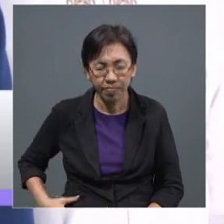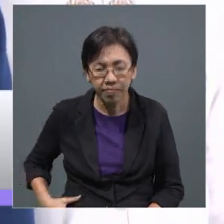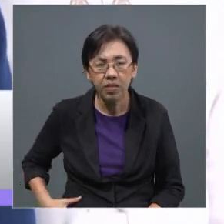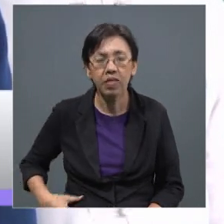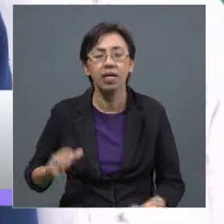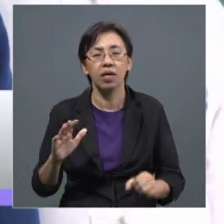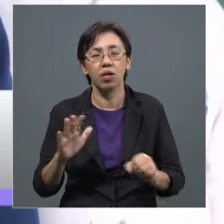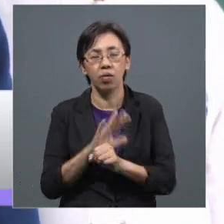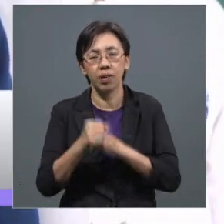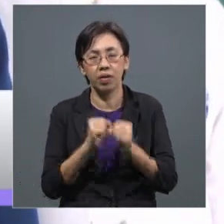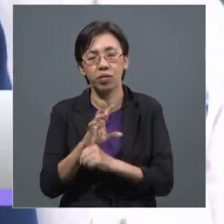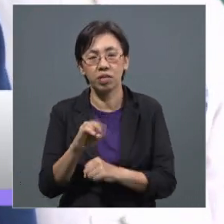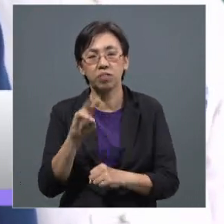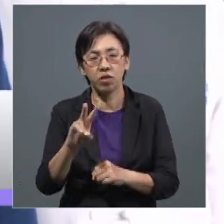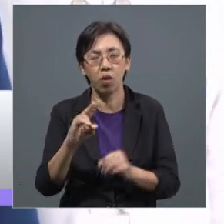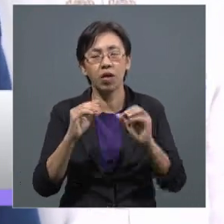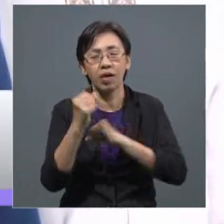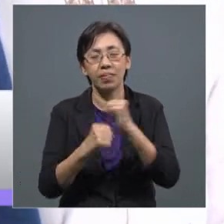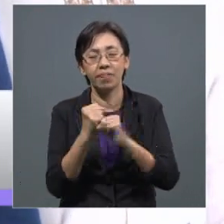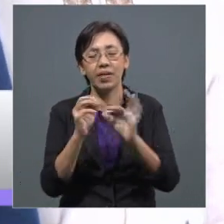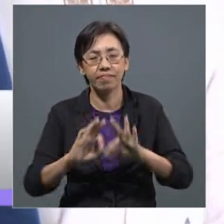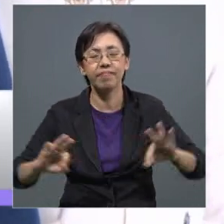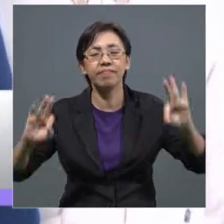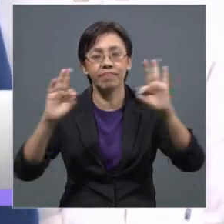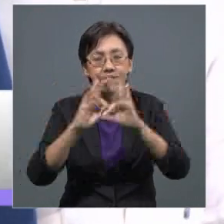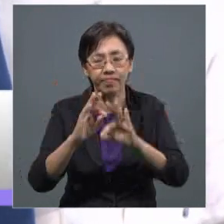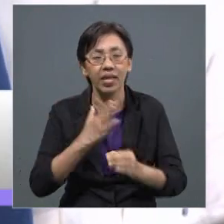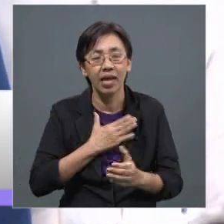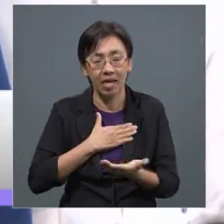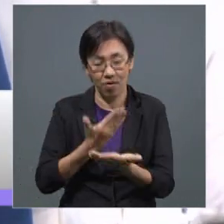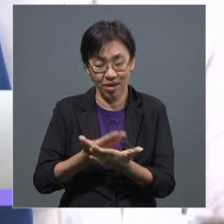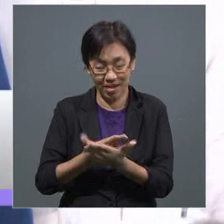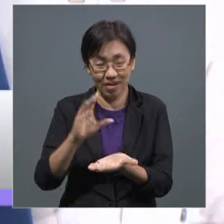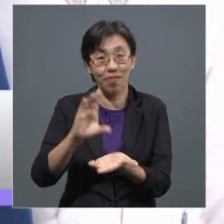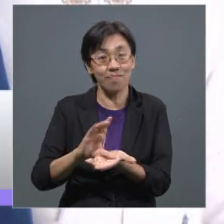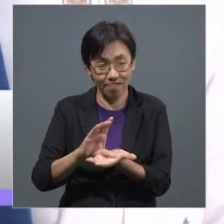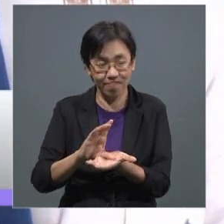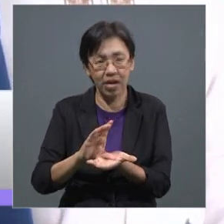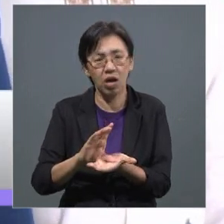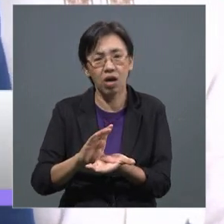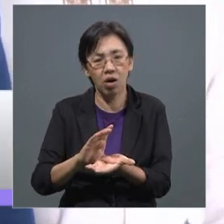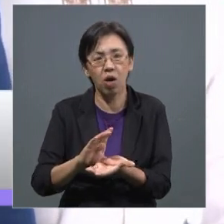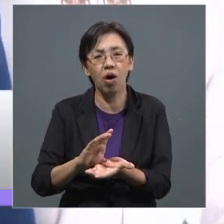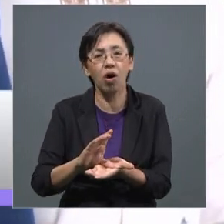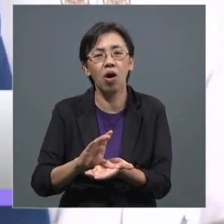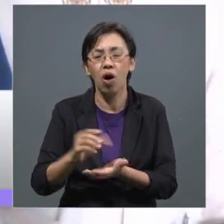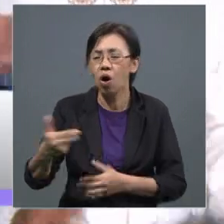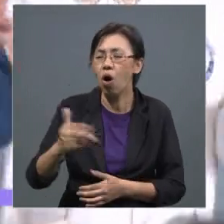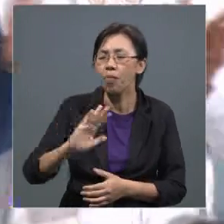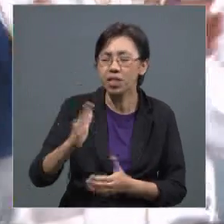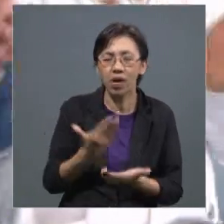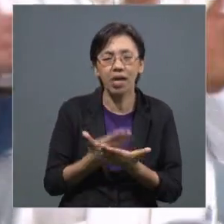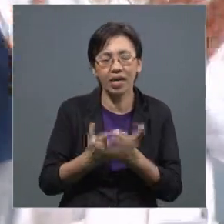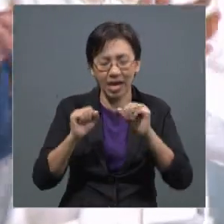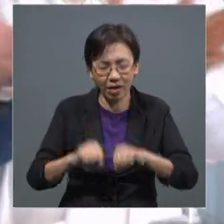ครบ72พรรษาก็เป็นปีมหามงคลนะครับเรางบประมาณตรงนี้ไม่ต้องมาขอนะครับเรียบร้อยแล้วจัดสรรเรียบร้อยแล้วนะ